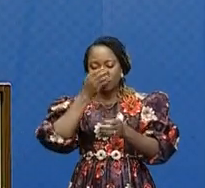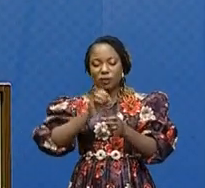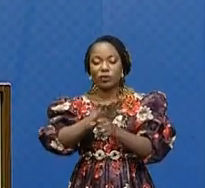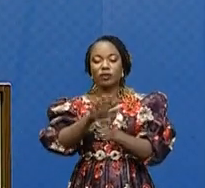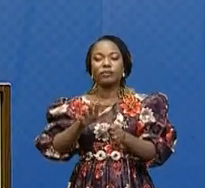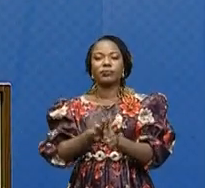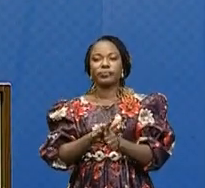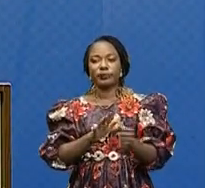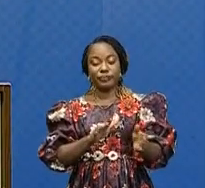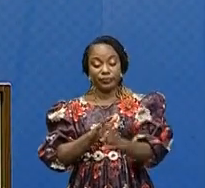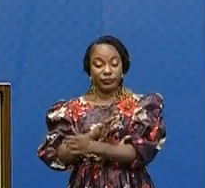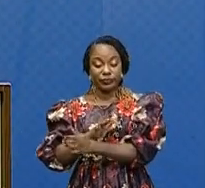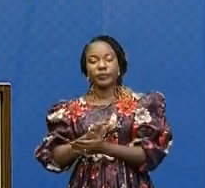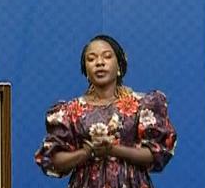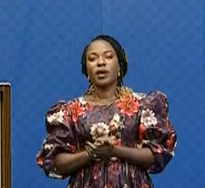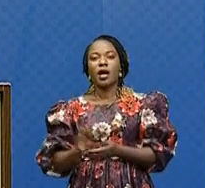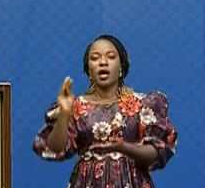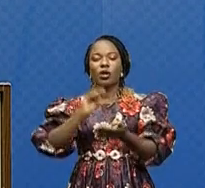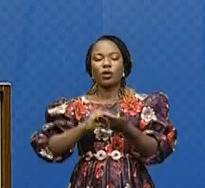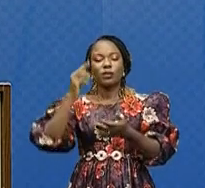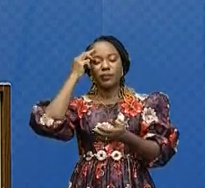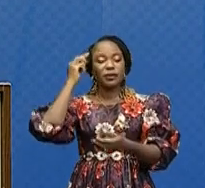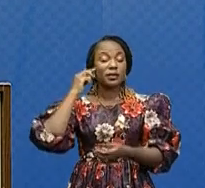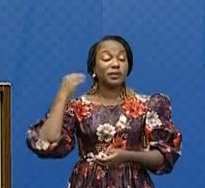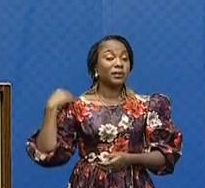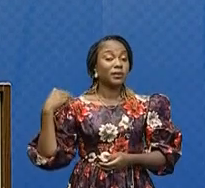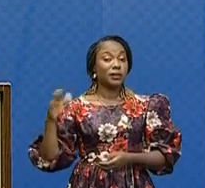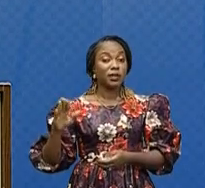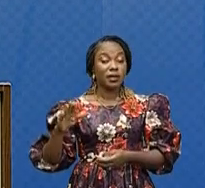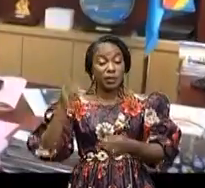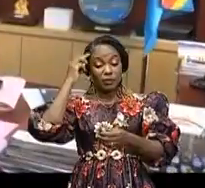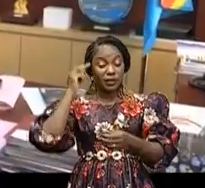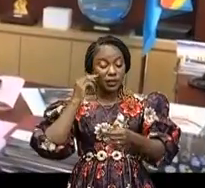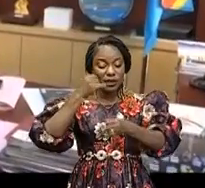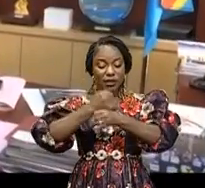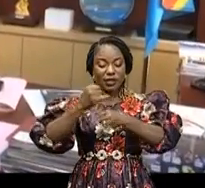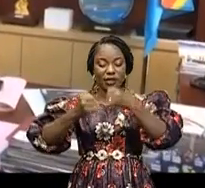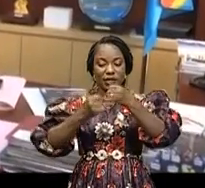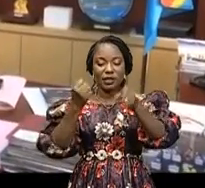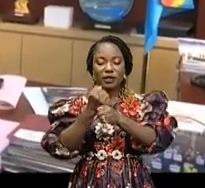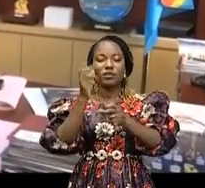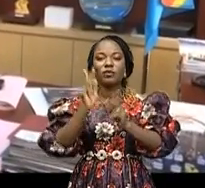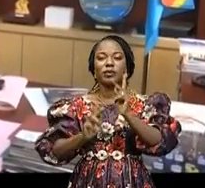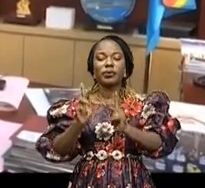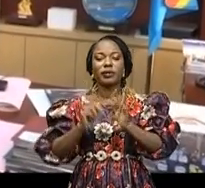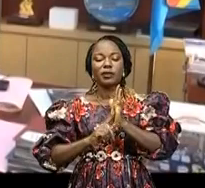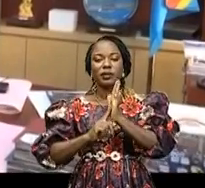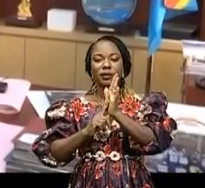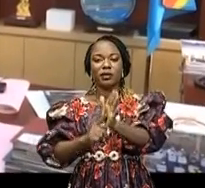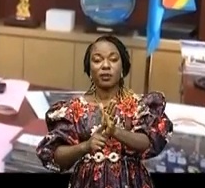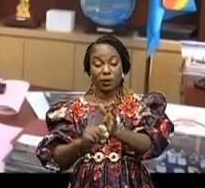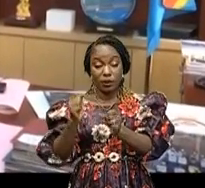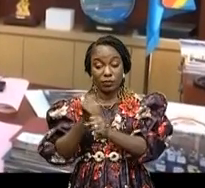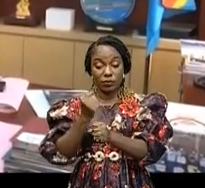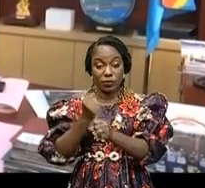À son tour, le ministre d'État, ministre des Infrastructures et Travaux Publics, a présenté la situation